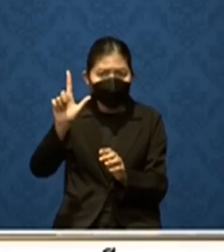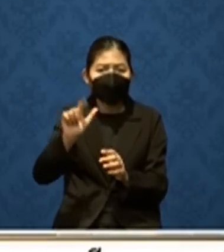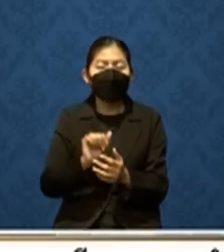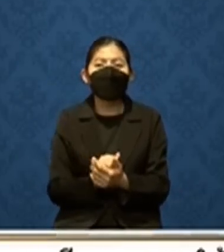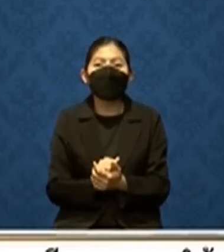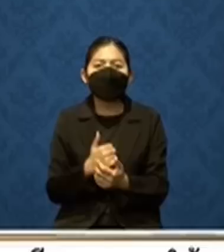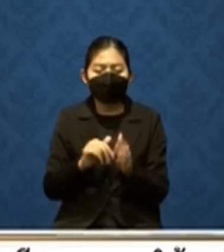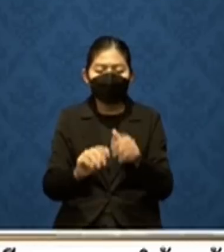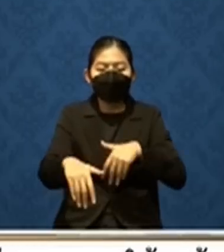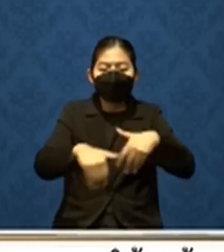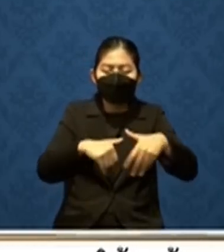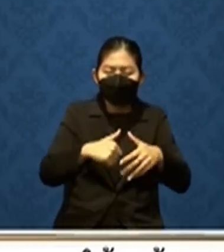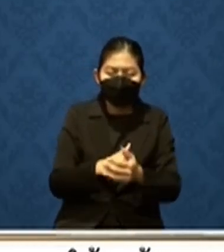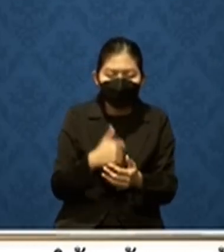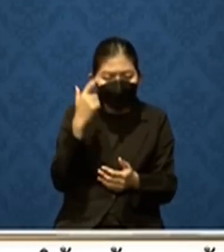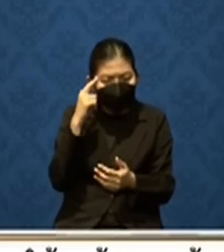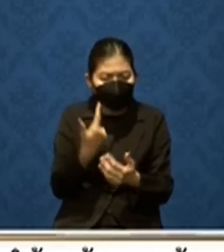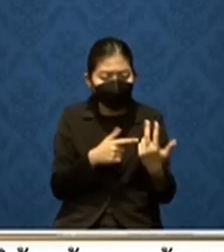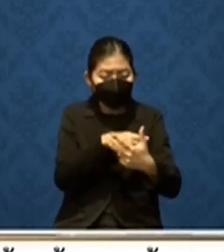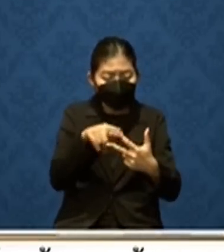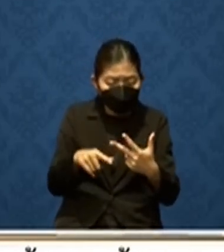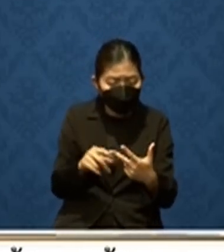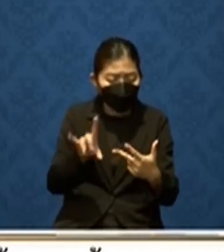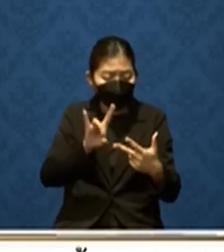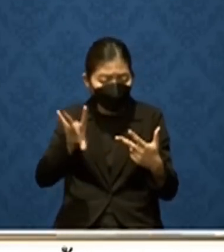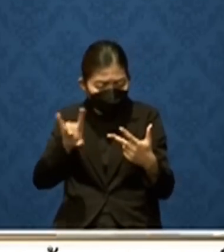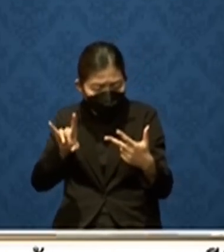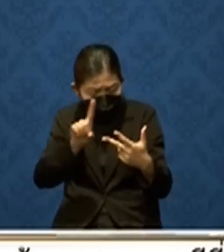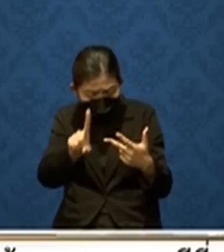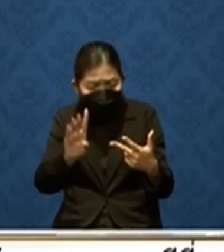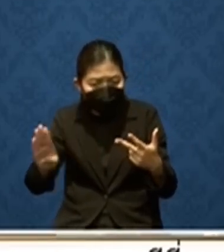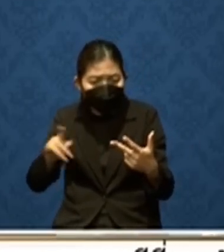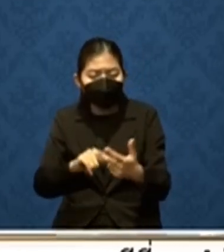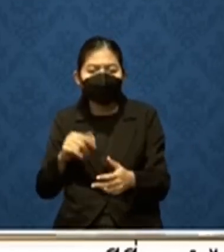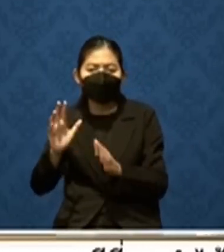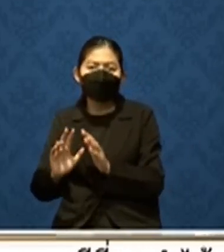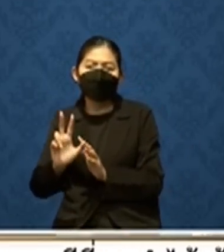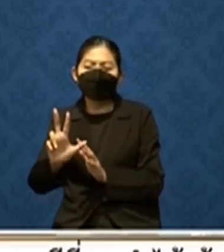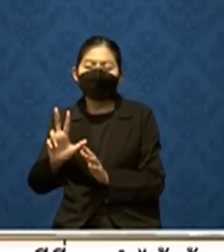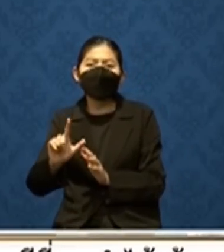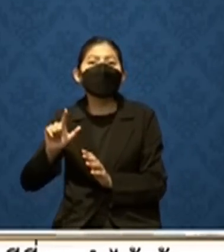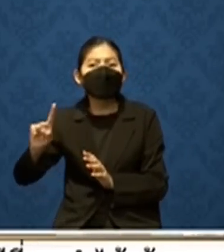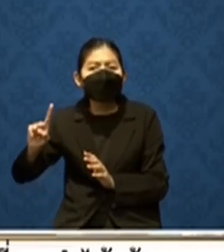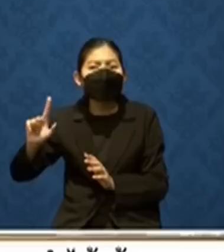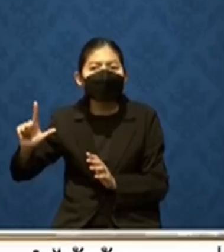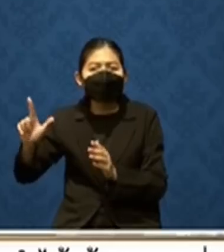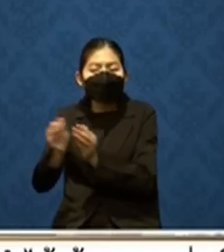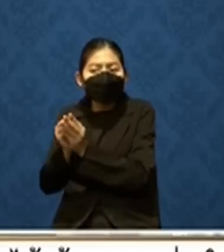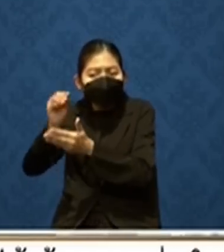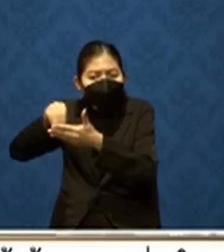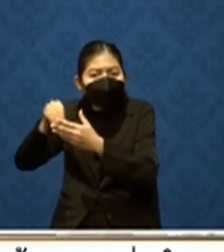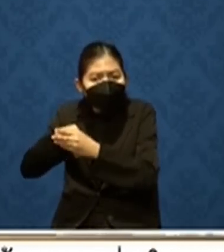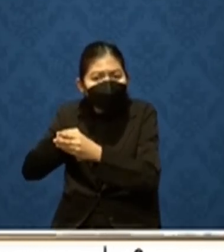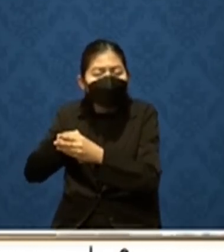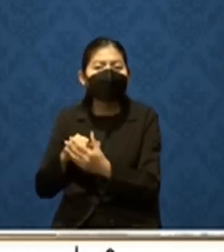ก็เพราะช่อบ้านเดียวกัน 3อย่างบาทอีกสามคนล้านมันเป็นไปได้อย่างไรก็ไม่ทันครับนี่ไงครับที่